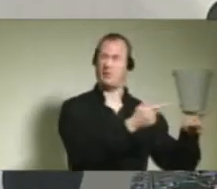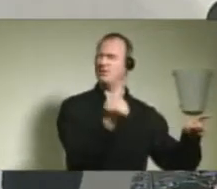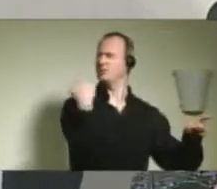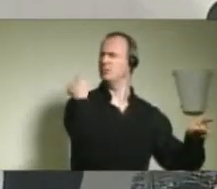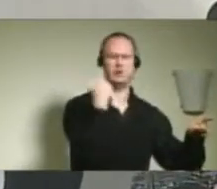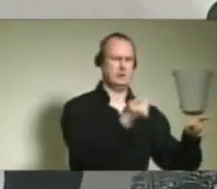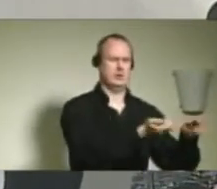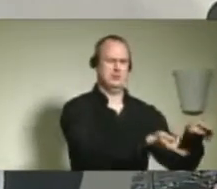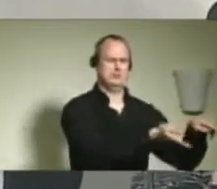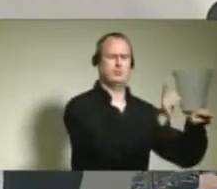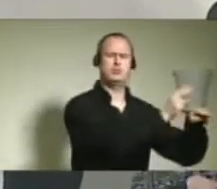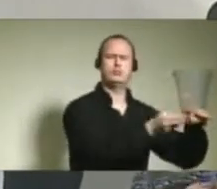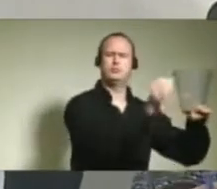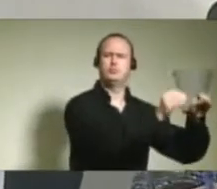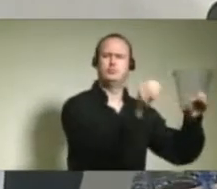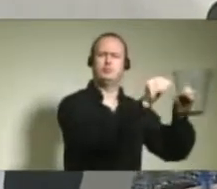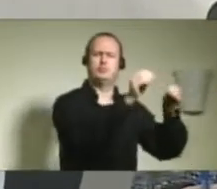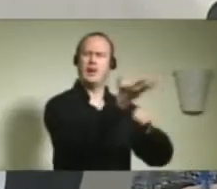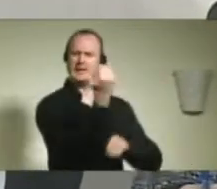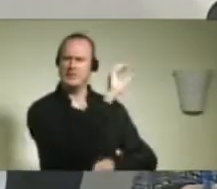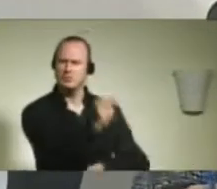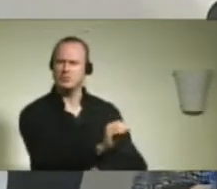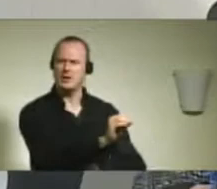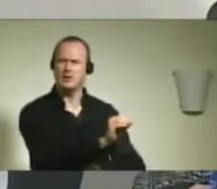cette hausse, c'est